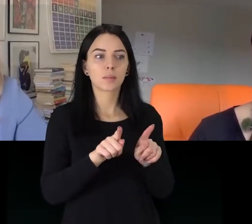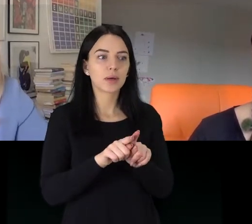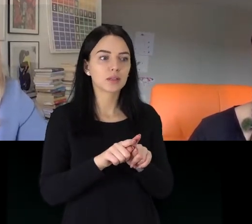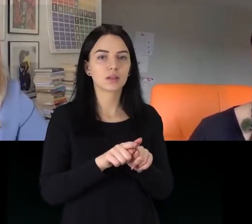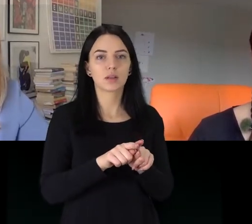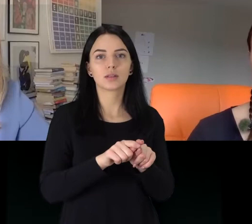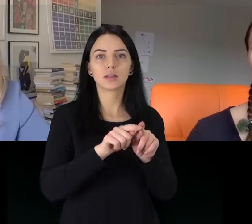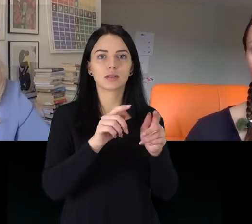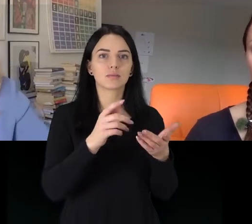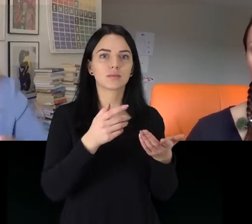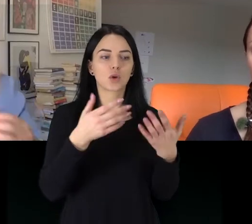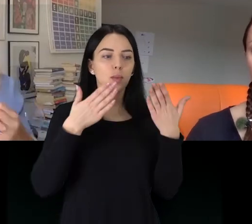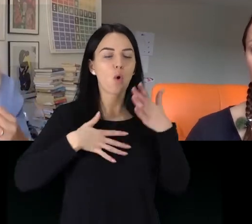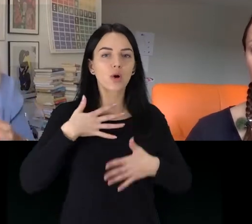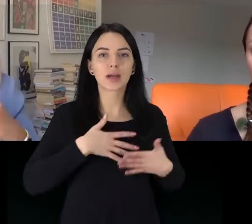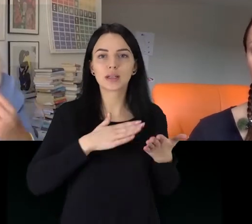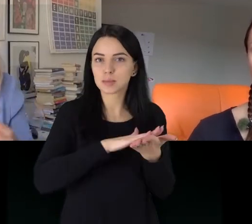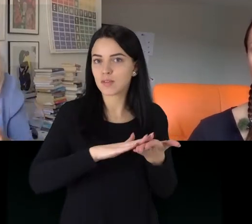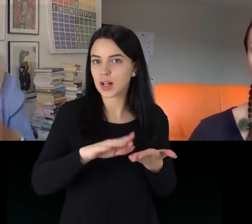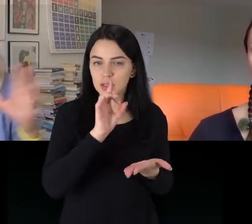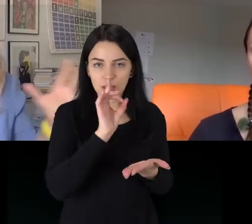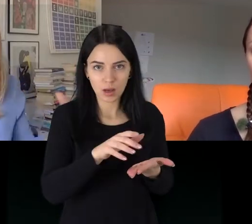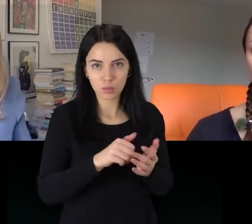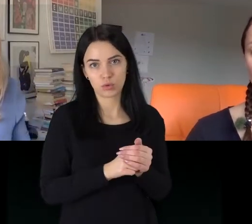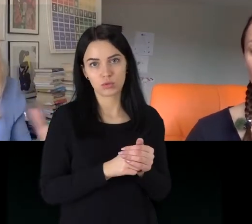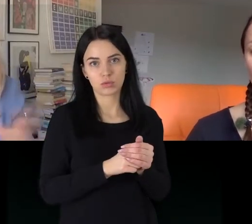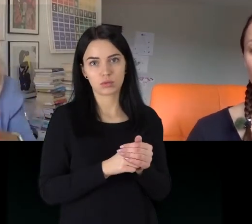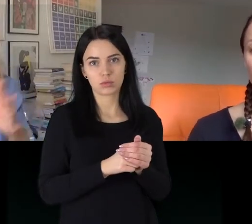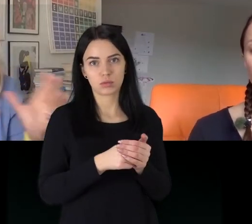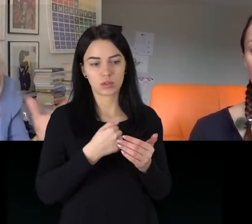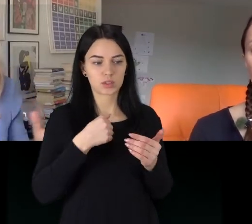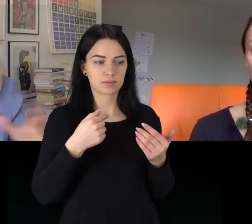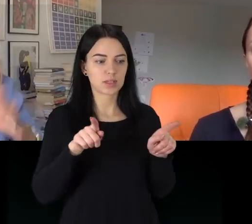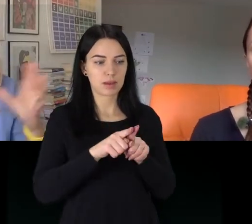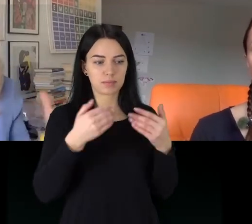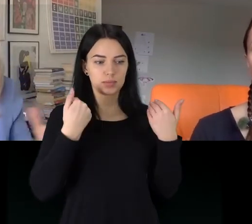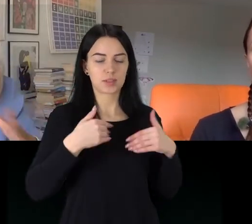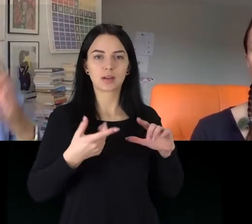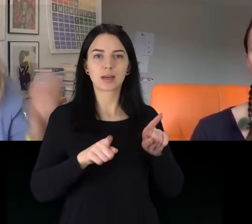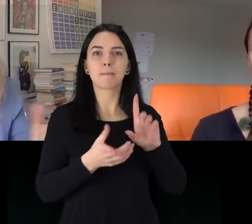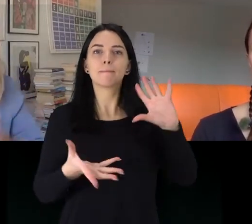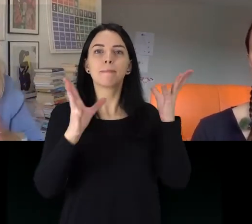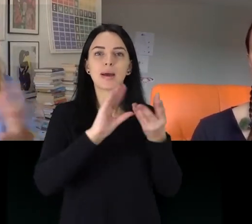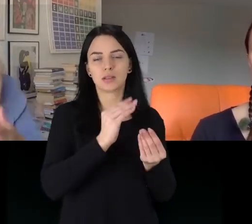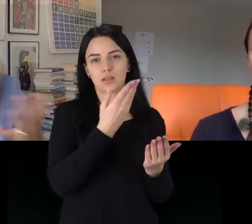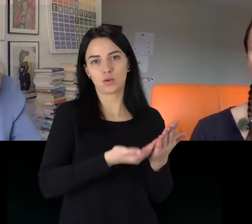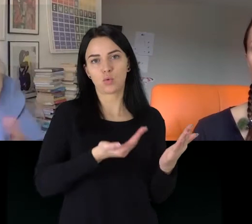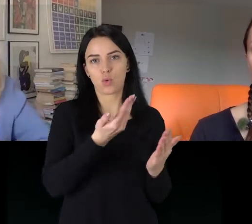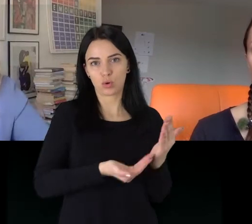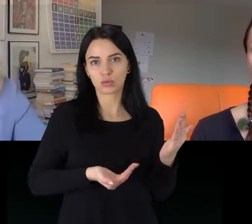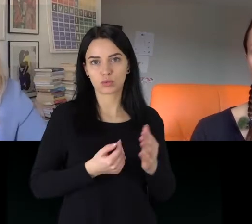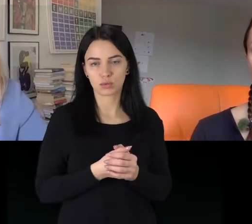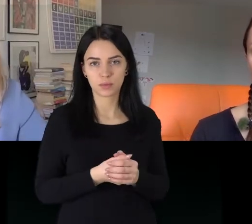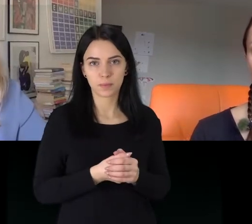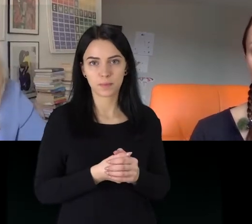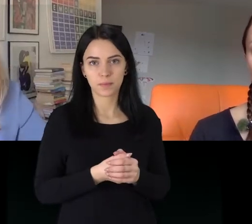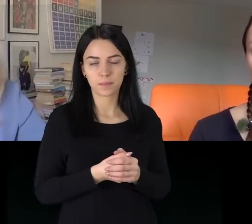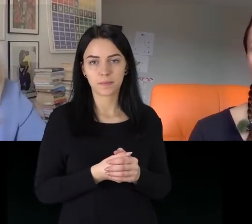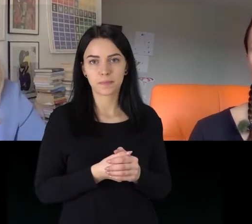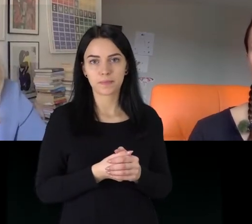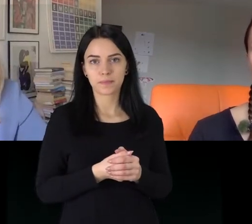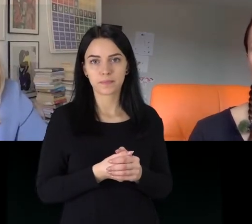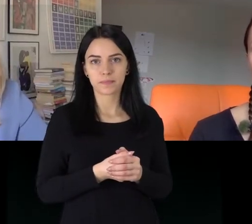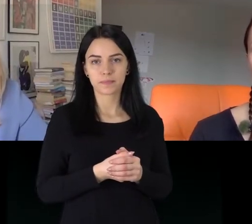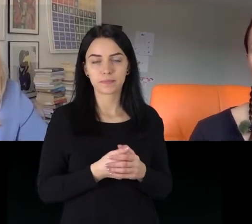nedarau detoksikacijų, aš čia apie save kalbu kaip apie bendrą tokį priklausomybių konsultanto, nu, tokią